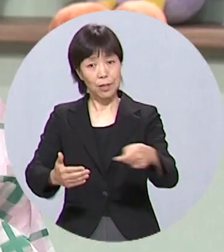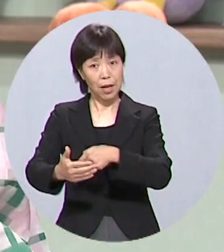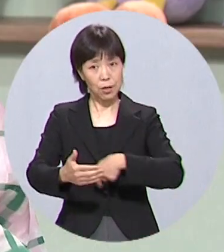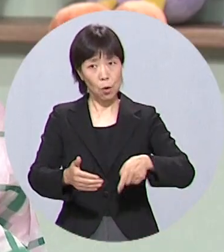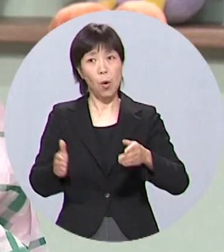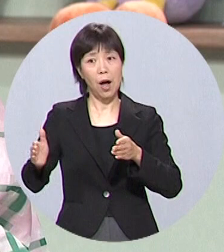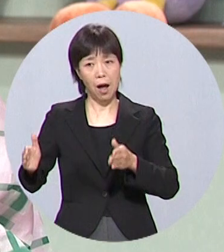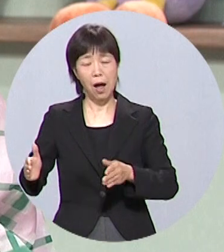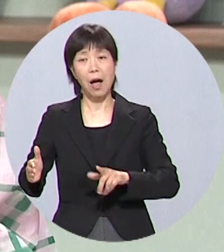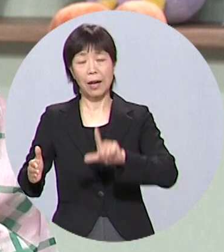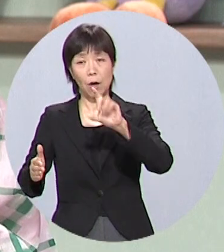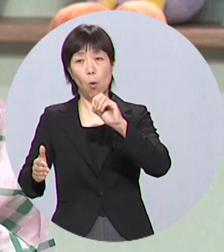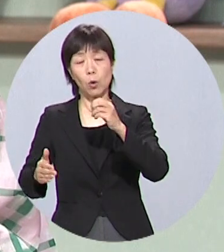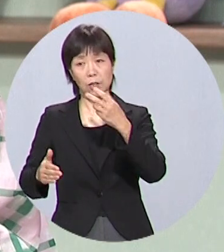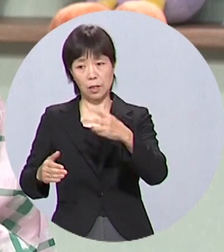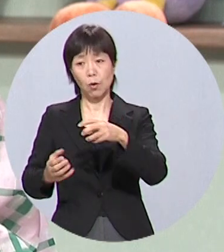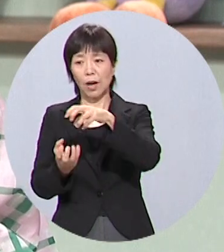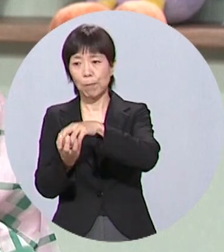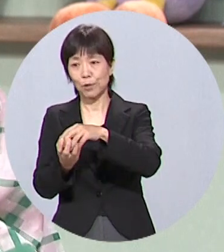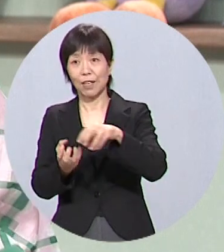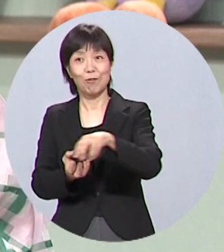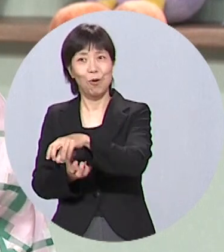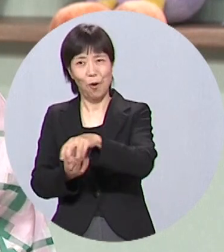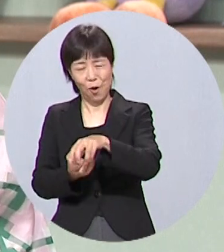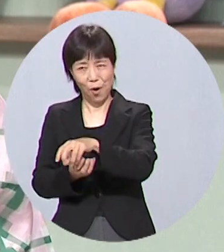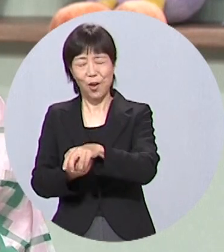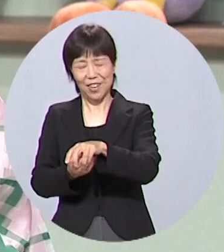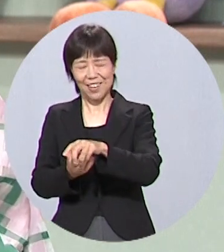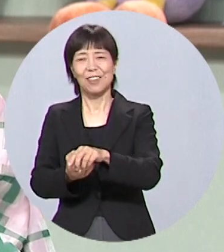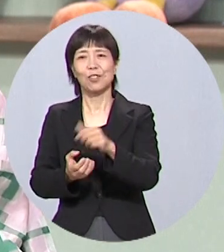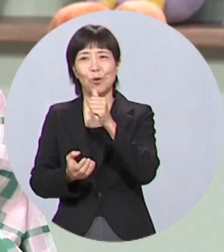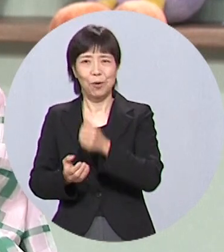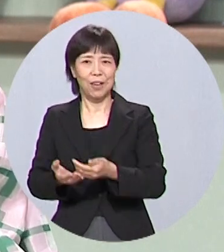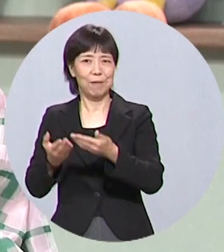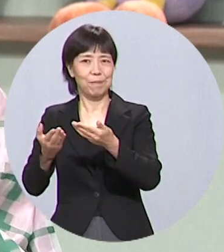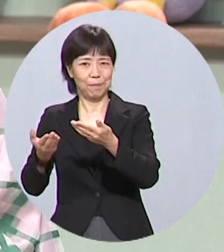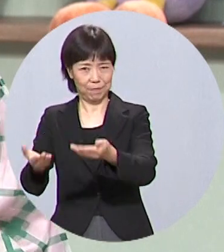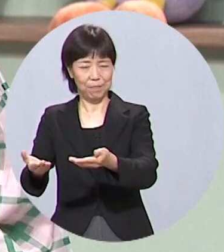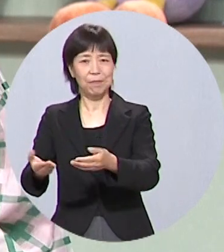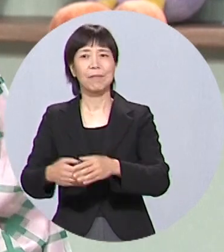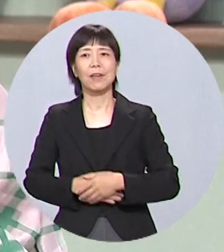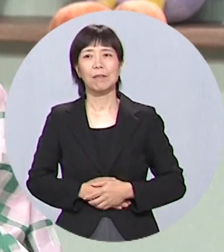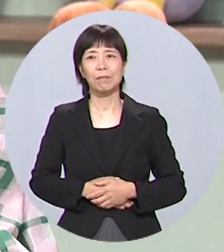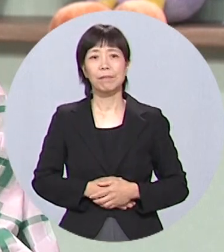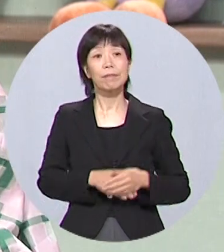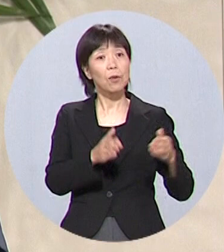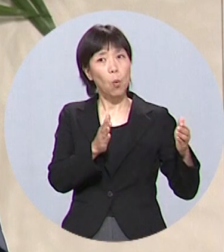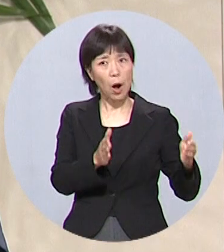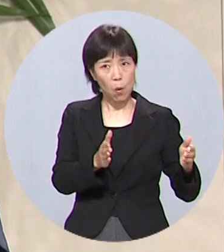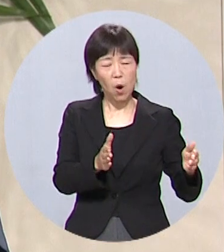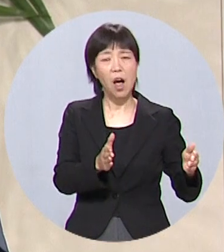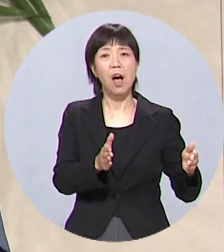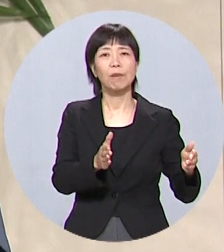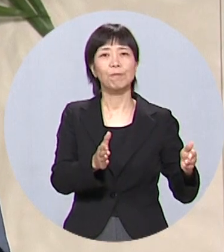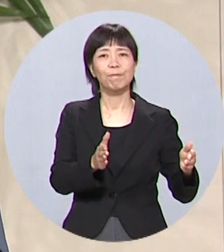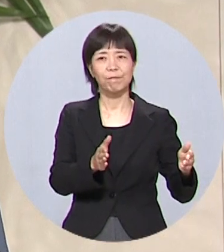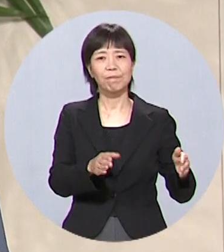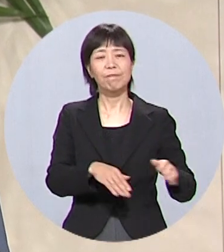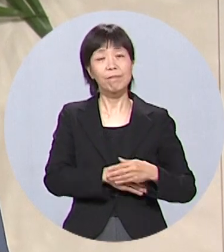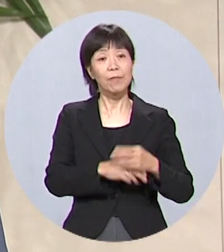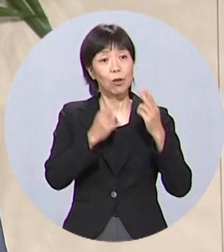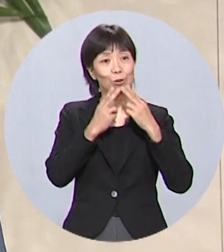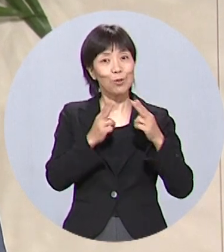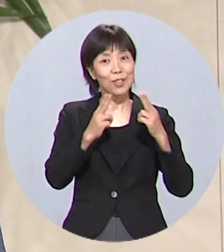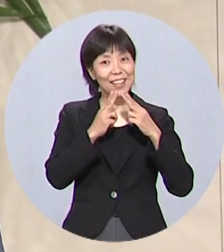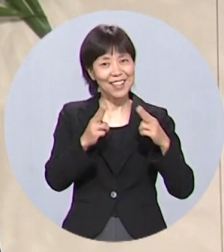はい、上尾市のご当地カプセルトイ上尾伝説で遊びながら上尾市を巡ってきます。 そして後半は、 はい、今流れ